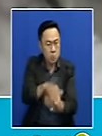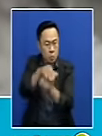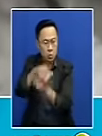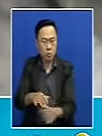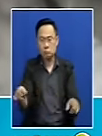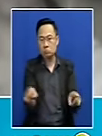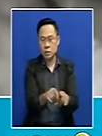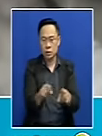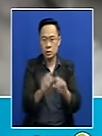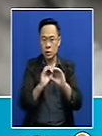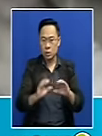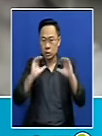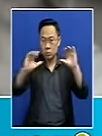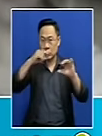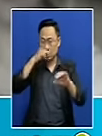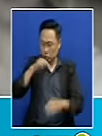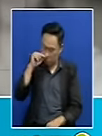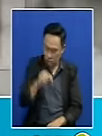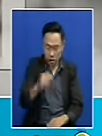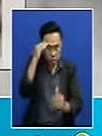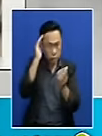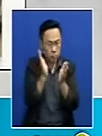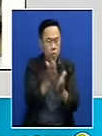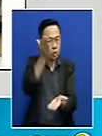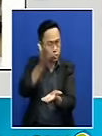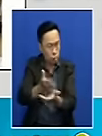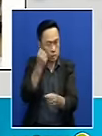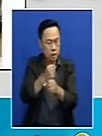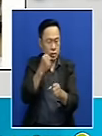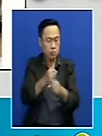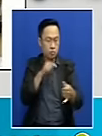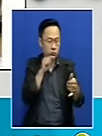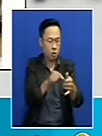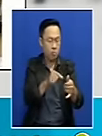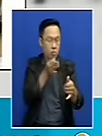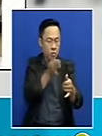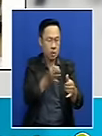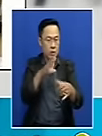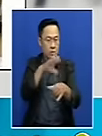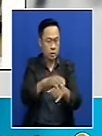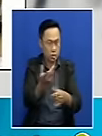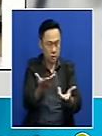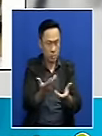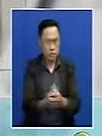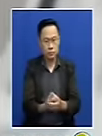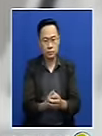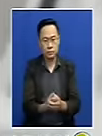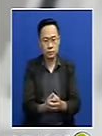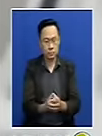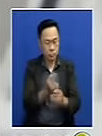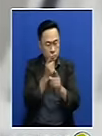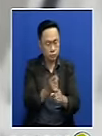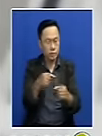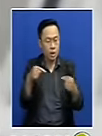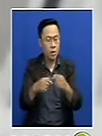ณเลยรัฐบาลควรจะสั่งให้ตำรวจยุติการดำเนินคดีอาญากับนางสาวนริศราวรรณโดยทันทีค่ะและต้องด